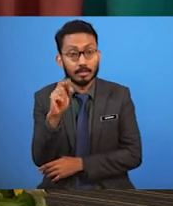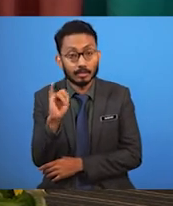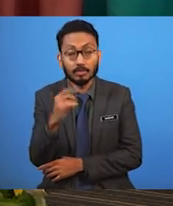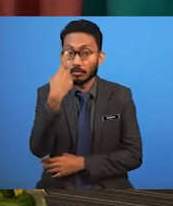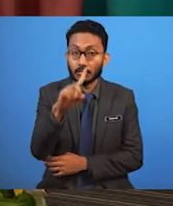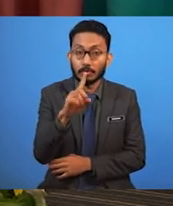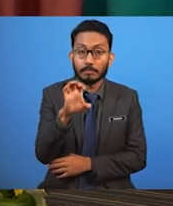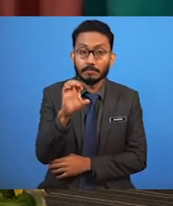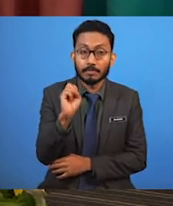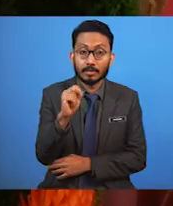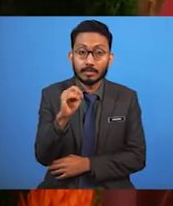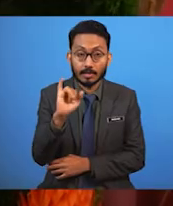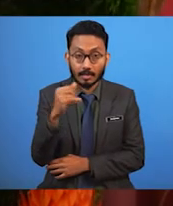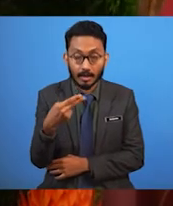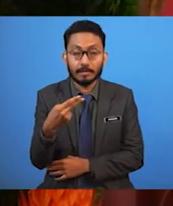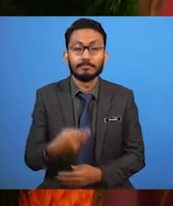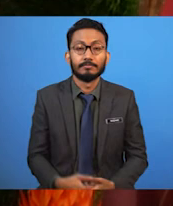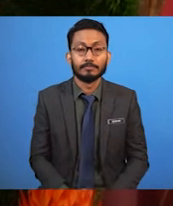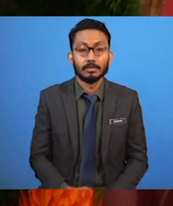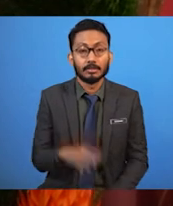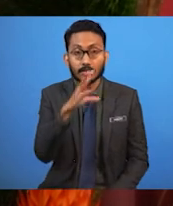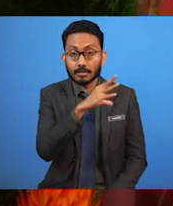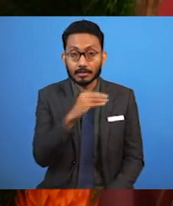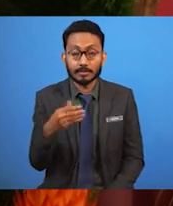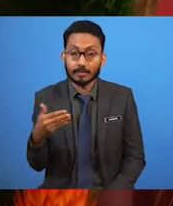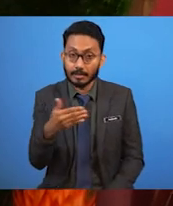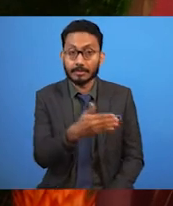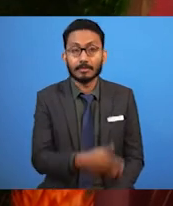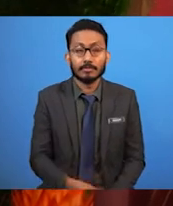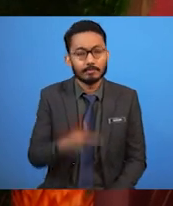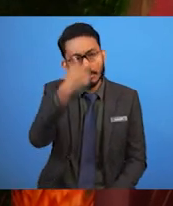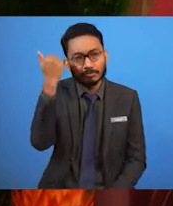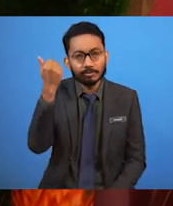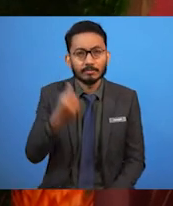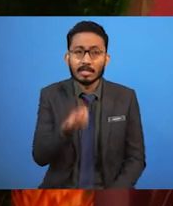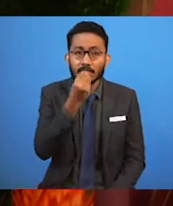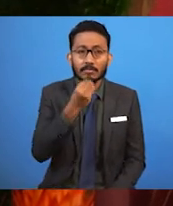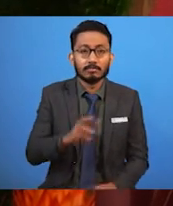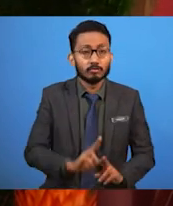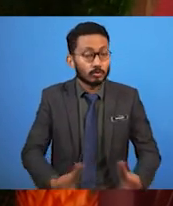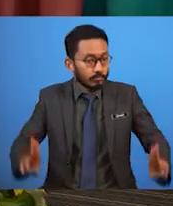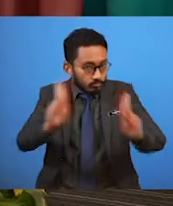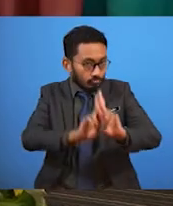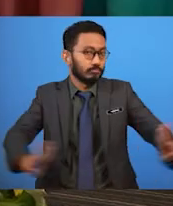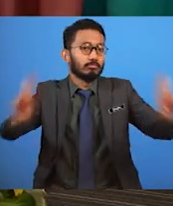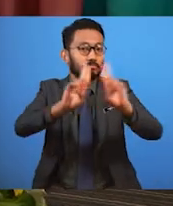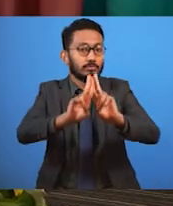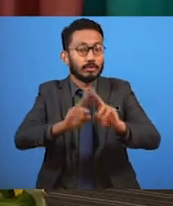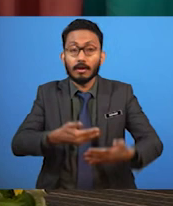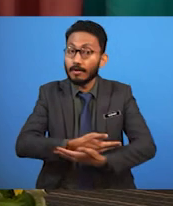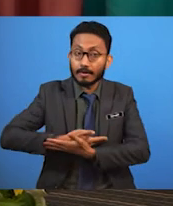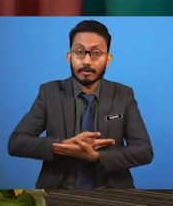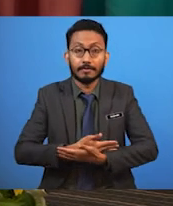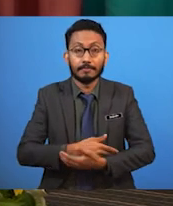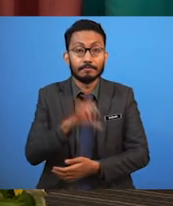tawar dan air masin. Ianya kerana ia merupakan makanan utama kepada anak benih. Tahukah